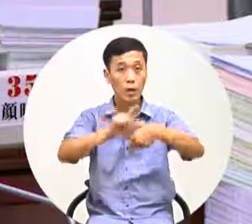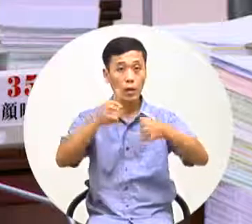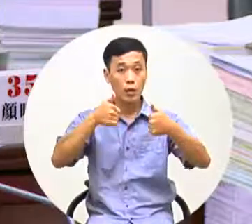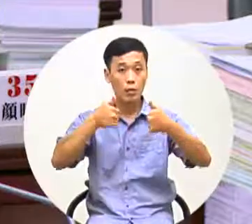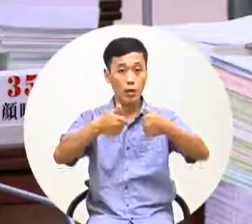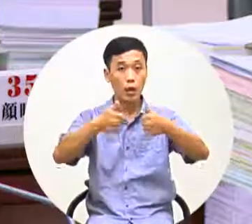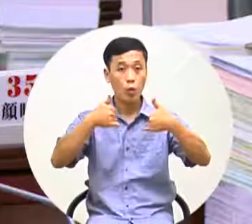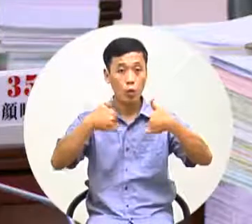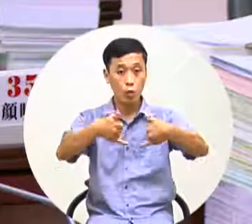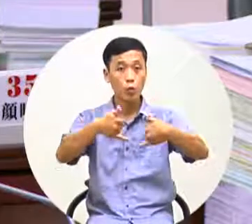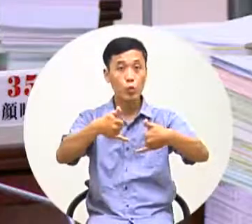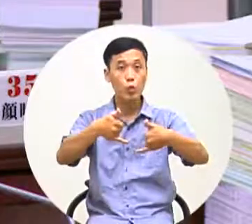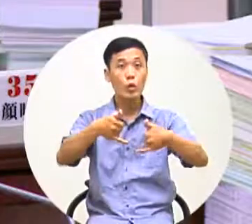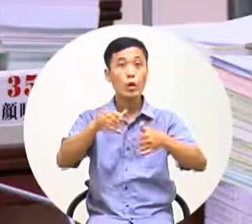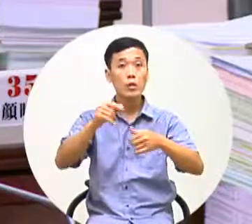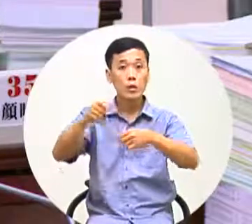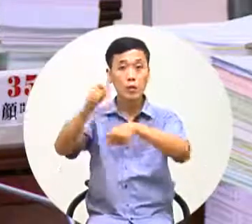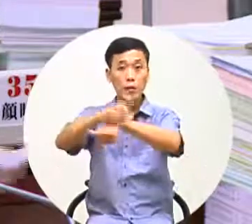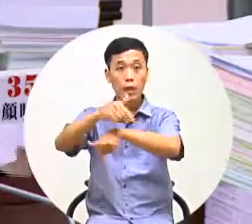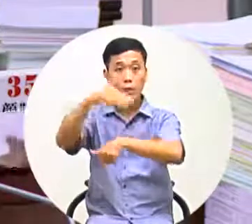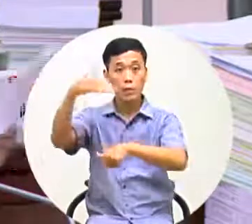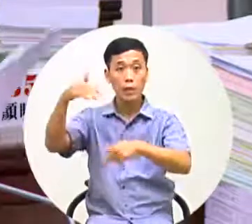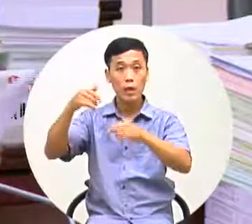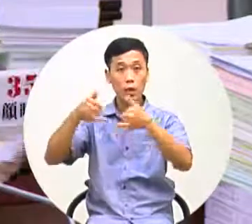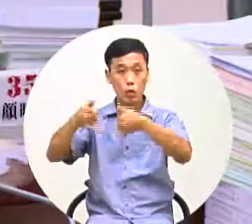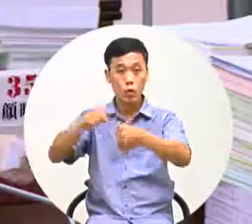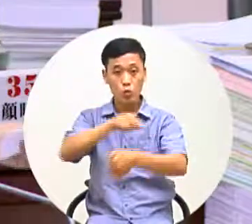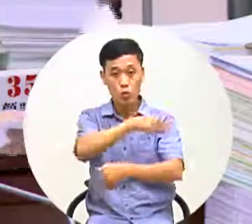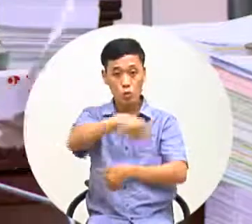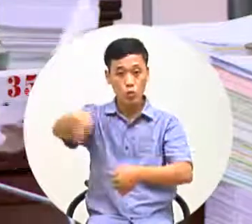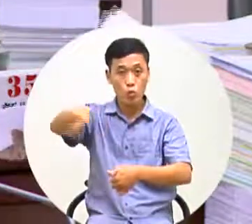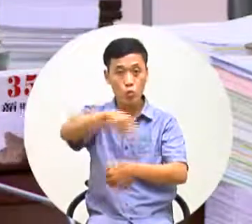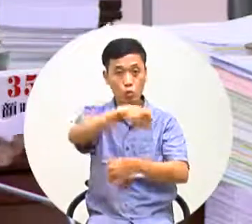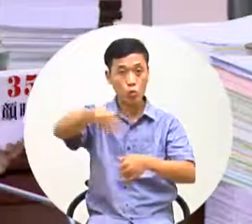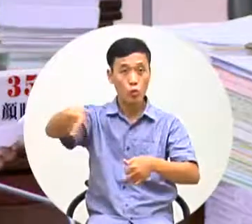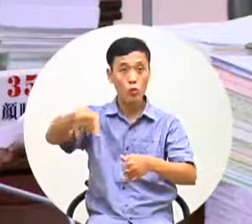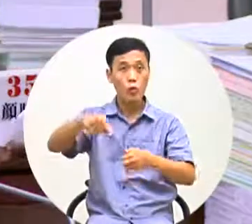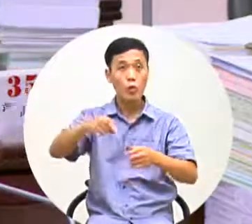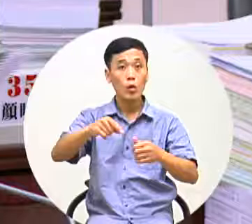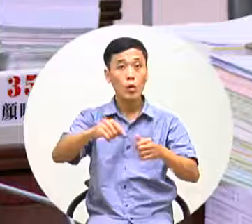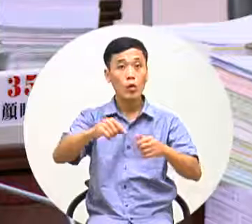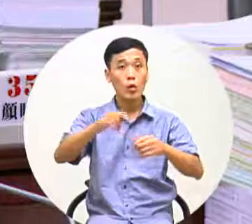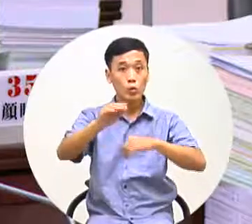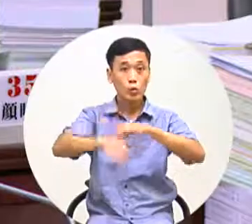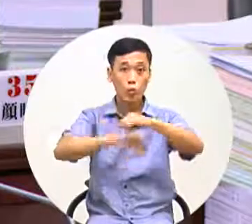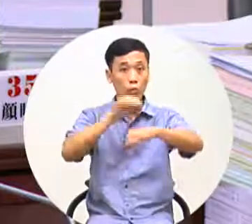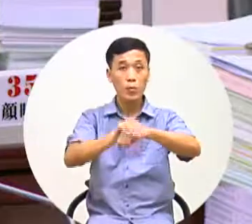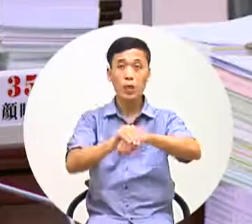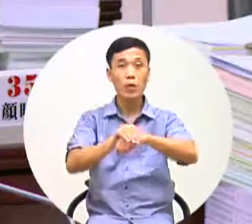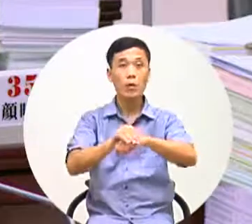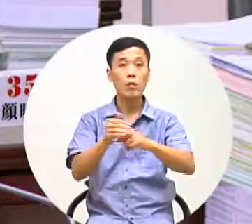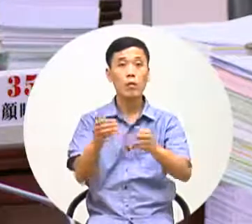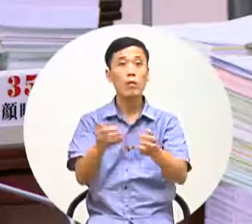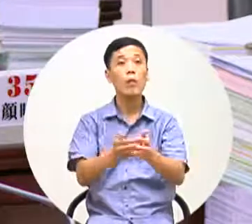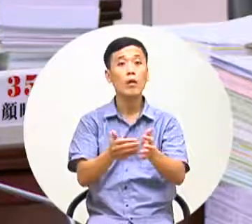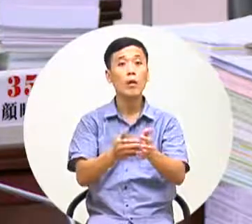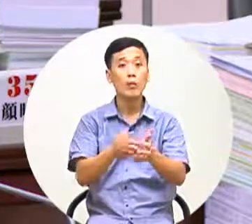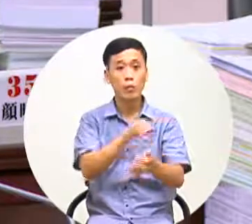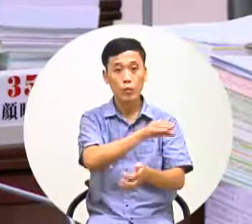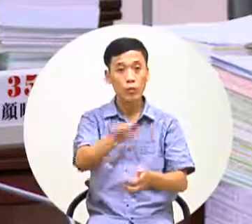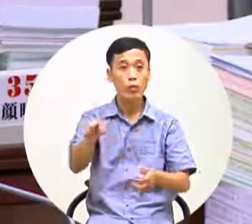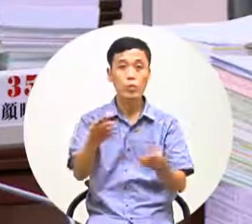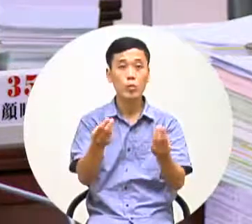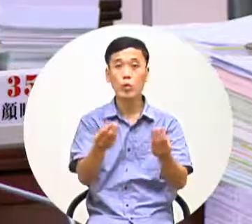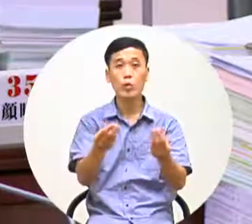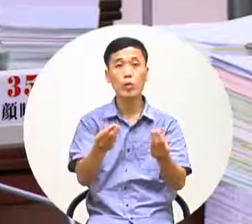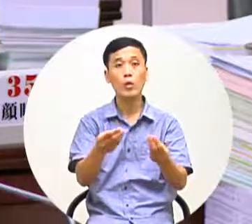的全部都完工了，遐建商无迄个南马控的车，无大拉古车要走啊，所以我建议马卡道路